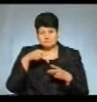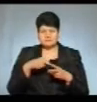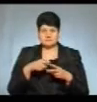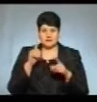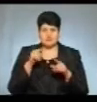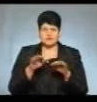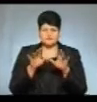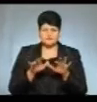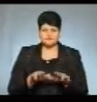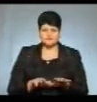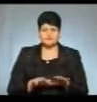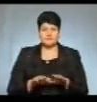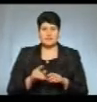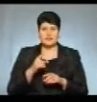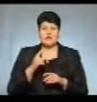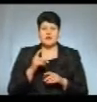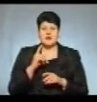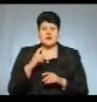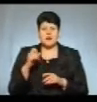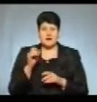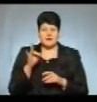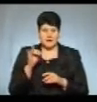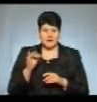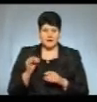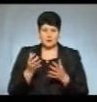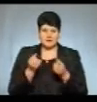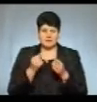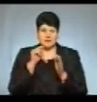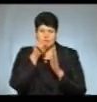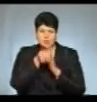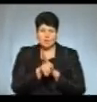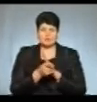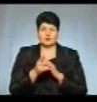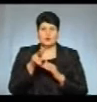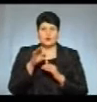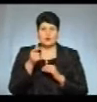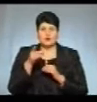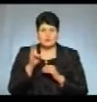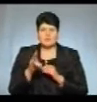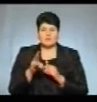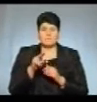знаннями. Хакери отримували доступ до облікових записів. Це логіни, паролі до